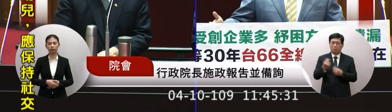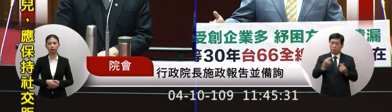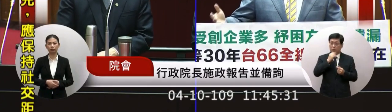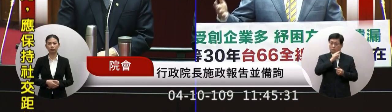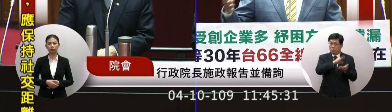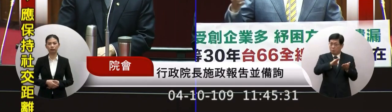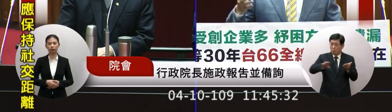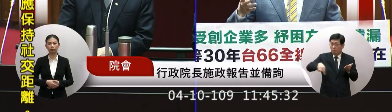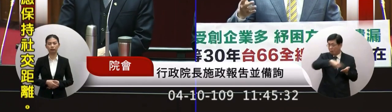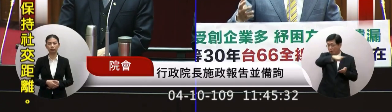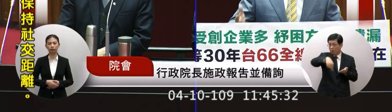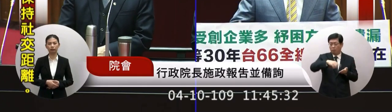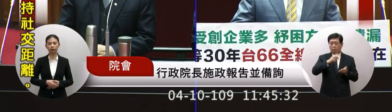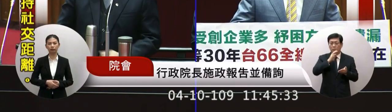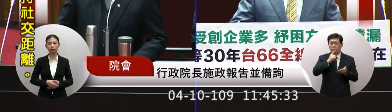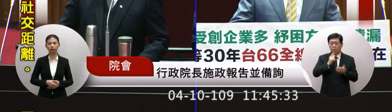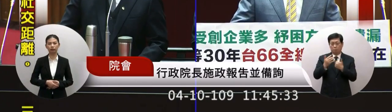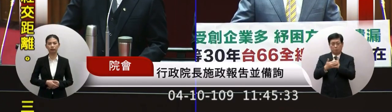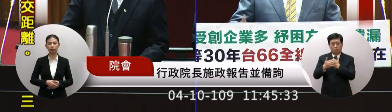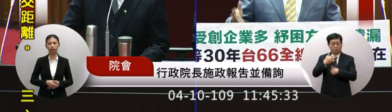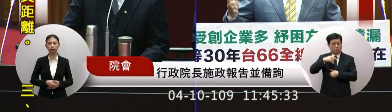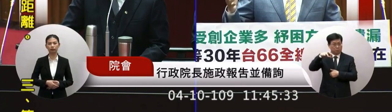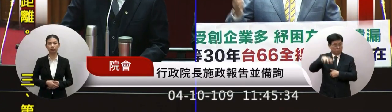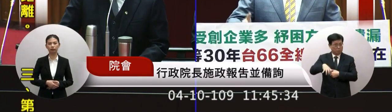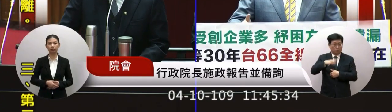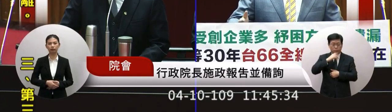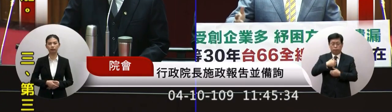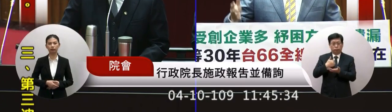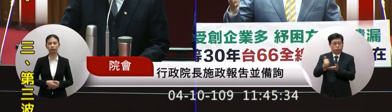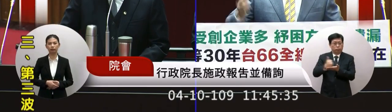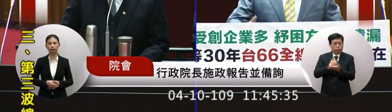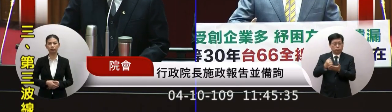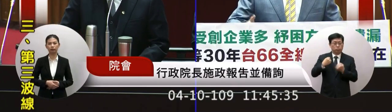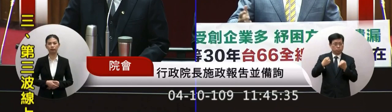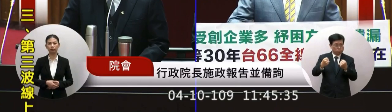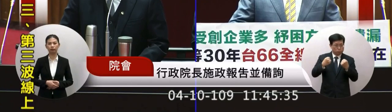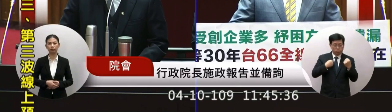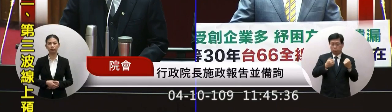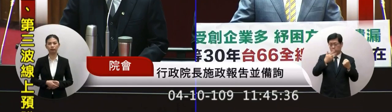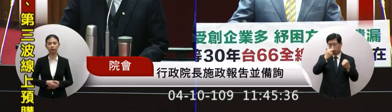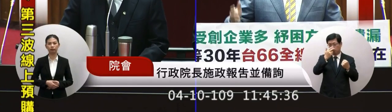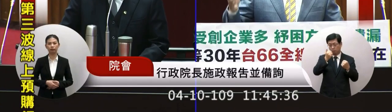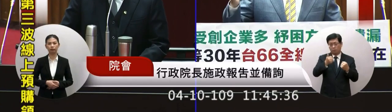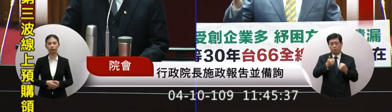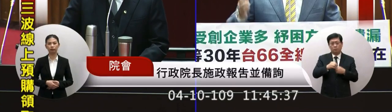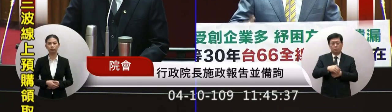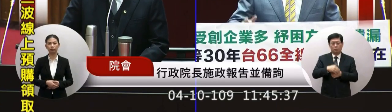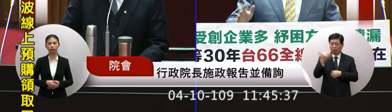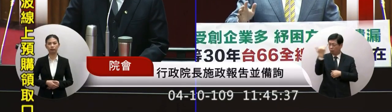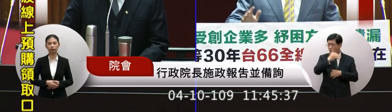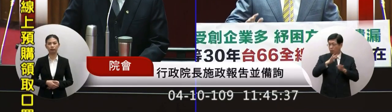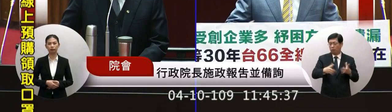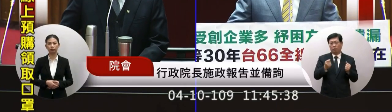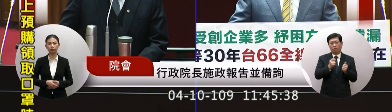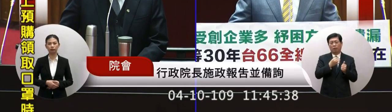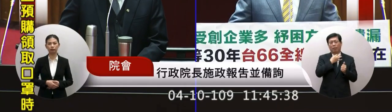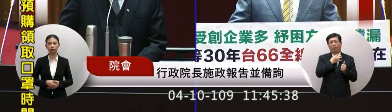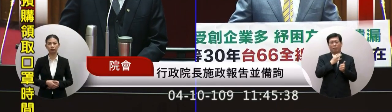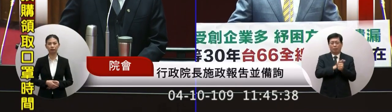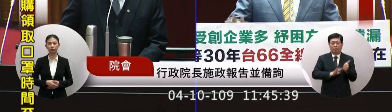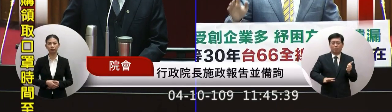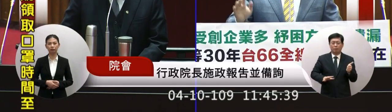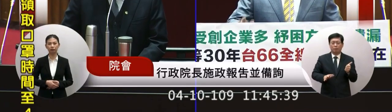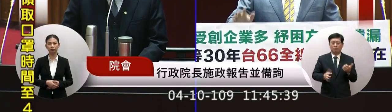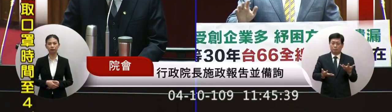业者其实他是协助我们机场好的这个旅客的经营的发展，好，但是他们现在也受到很直接的冲